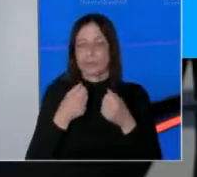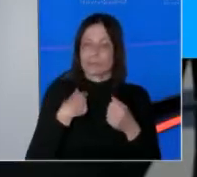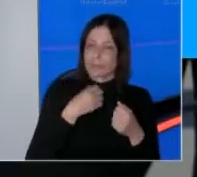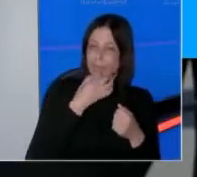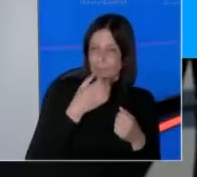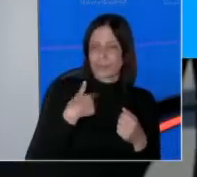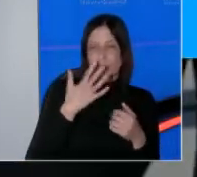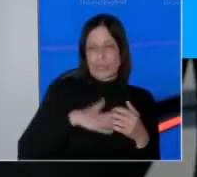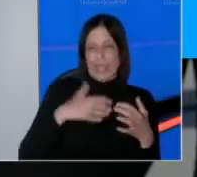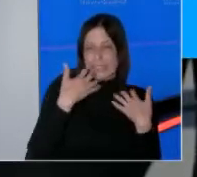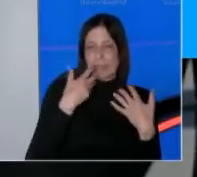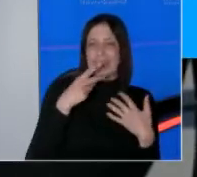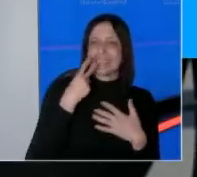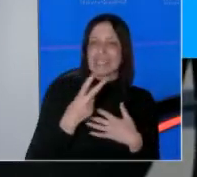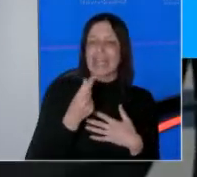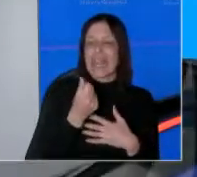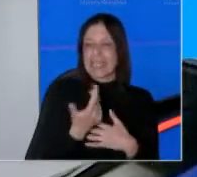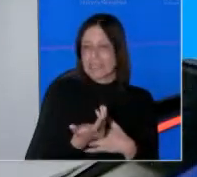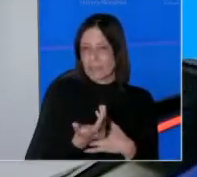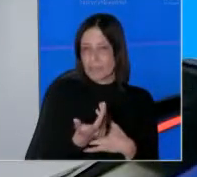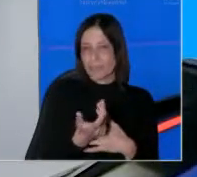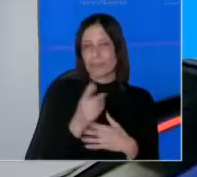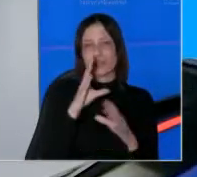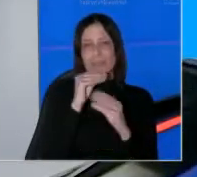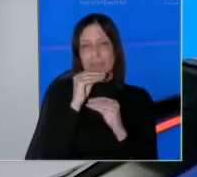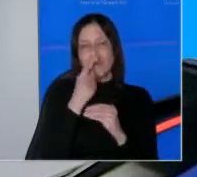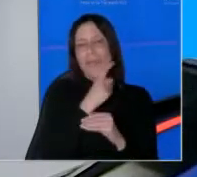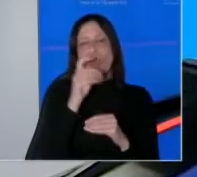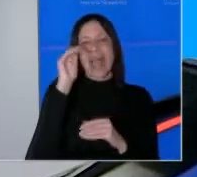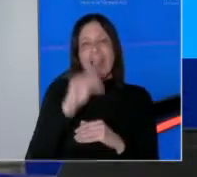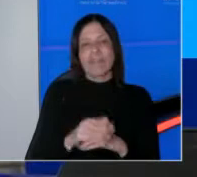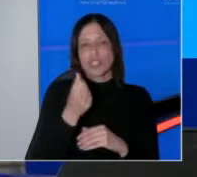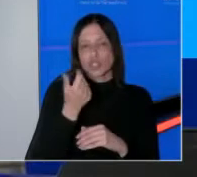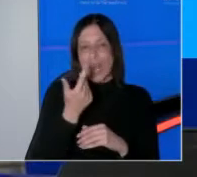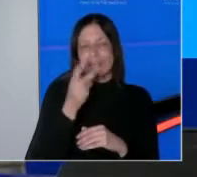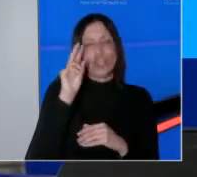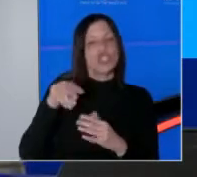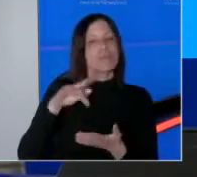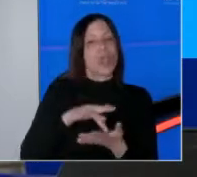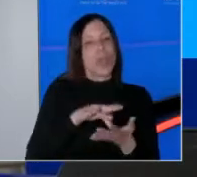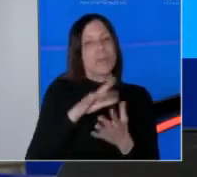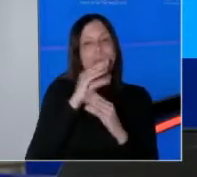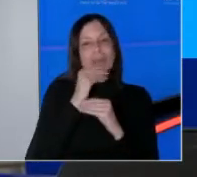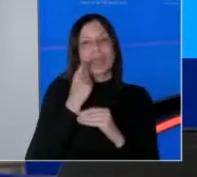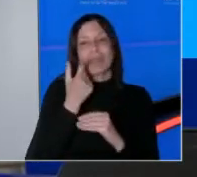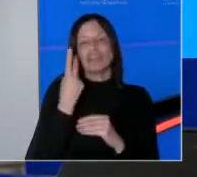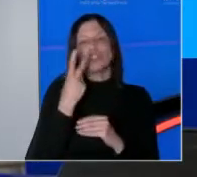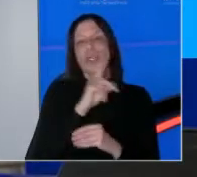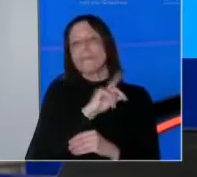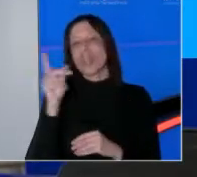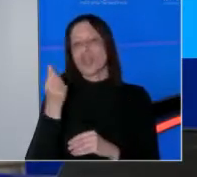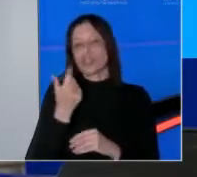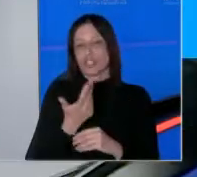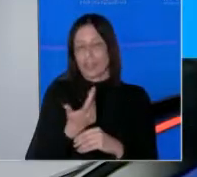אני רק רוצה לספר לך, הסתכלתי על הכספים, מדובר במאות אלפי שקלים, ויש מקומות שמדובר כמעט